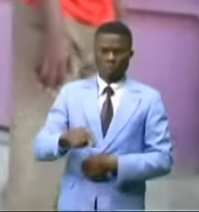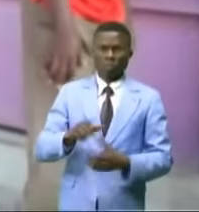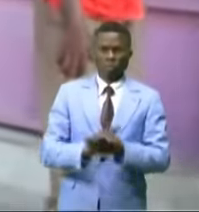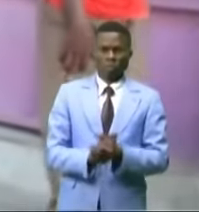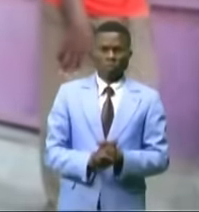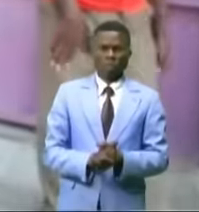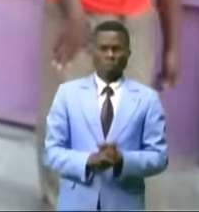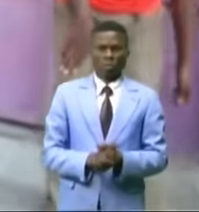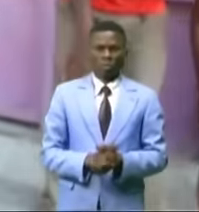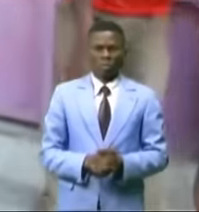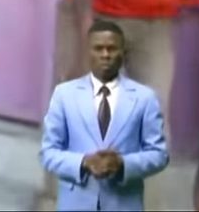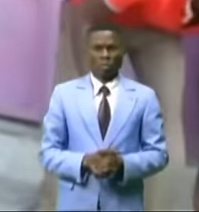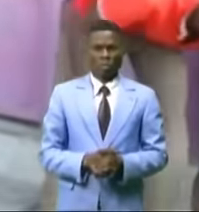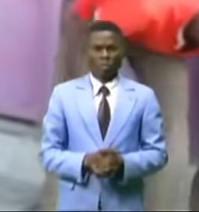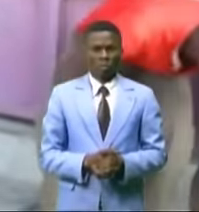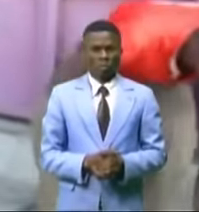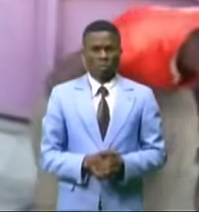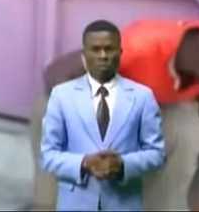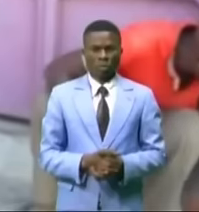Tunalomba Government.